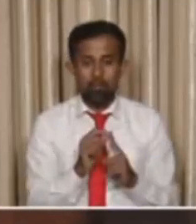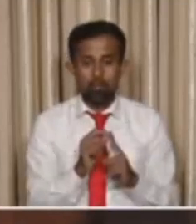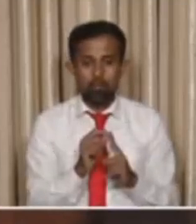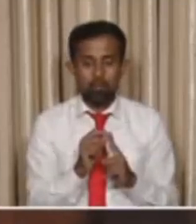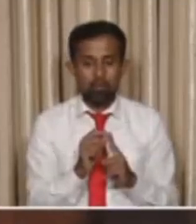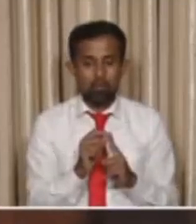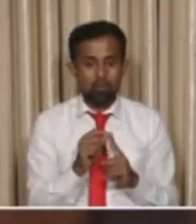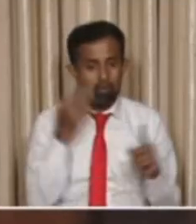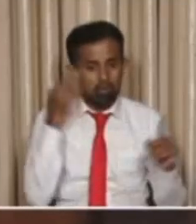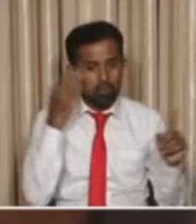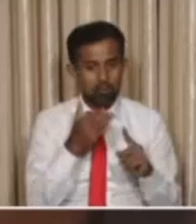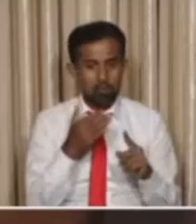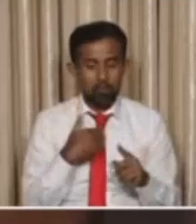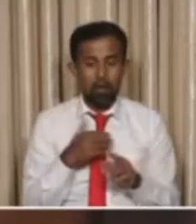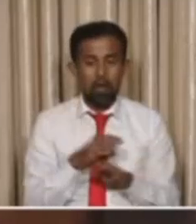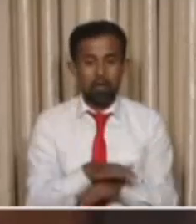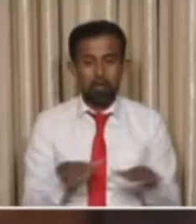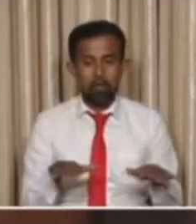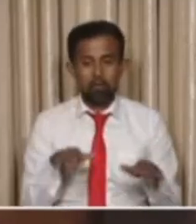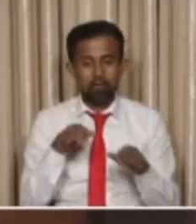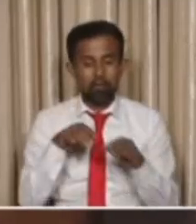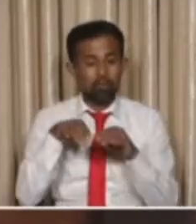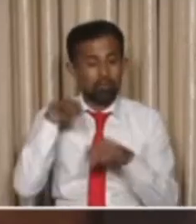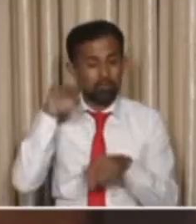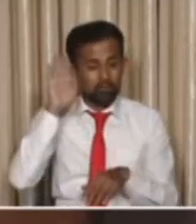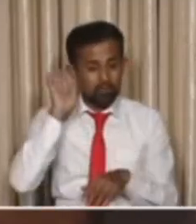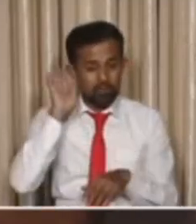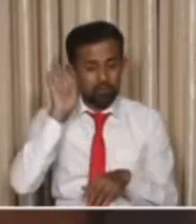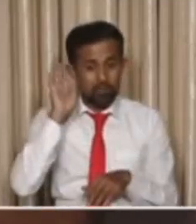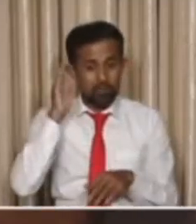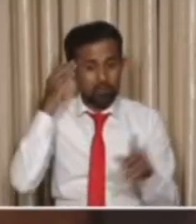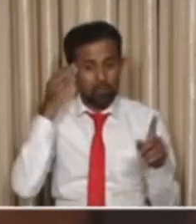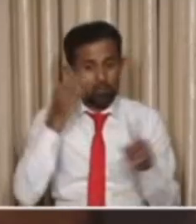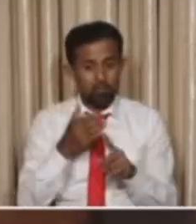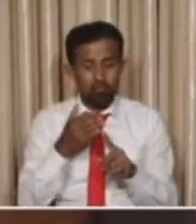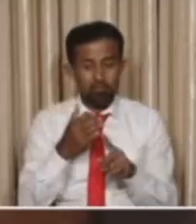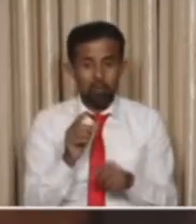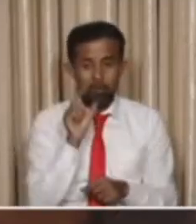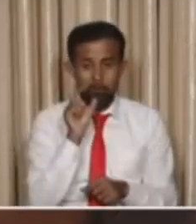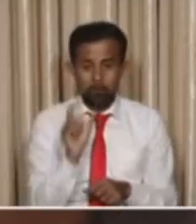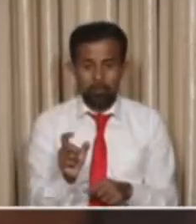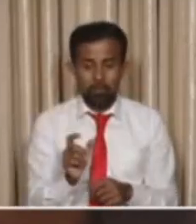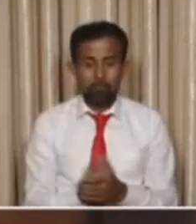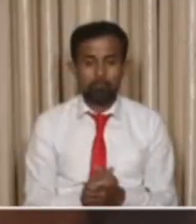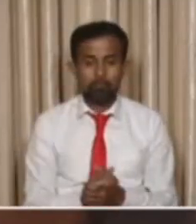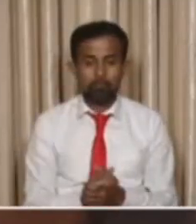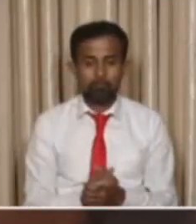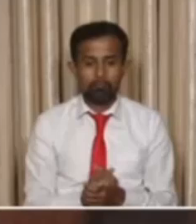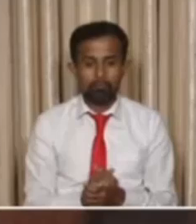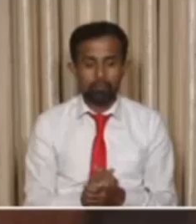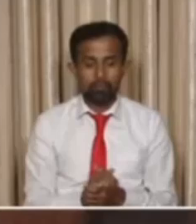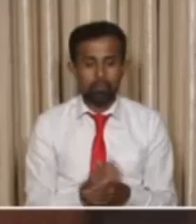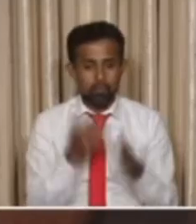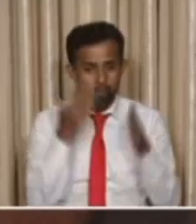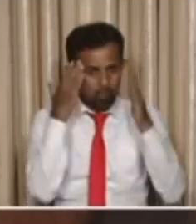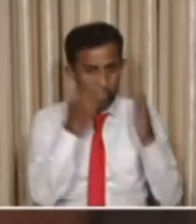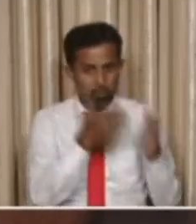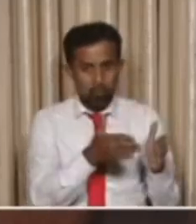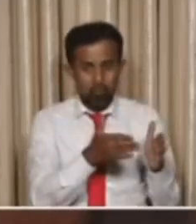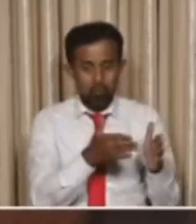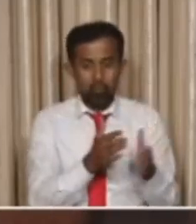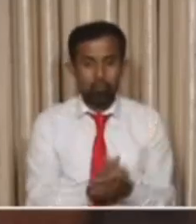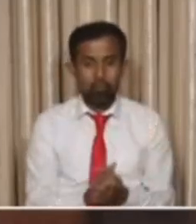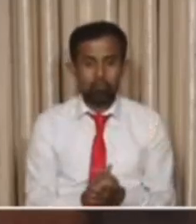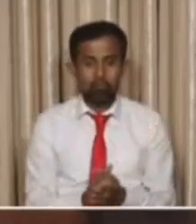எடுத்தால், இலங்கையிலே வரலாறு பாடத்தை பார்த்தால் கூட இலங்கையிலே ஒரு தரப்பினுடைய வரலாறை மட்டும்தான் எழுதப்பட்டிருக்கின்றது. அதாவது சுதந்திரம் கிடைத்ததுக்கு பிறகு